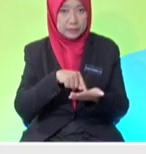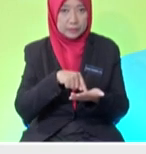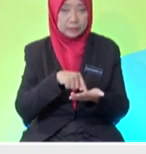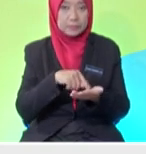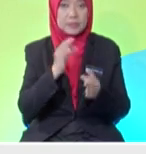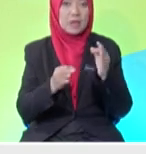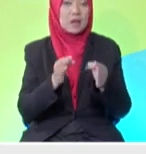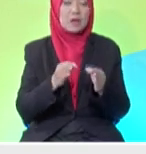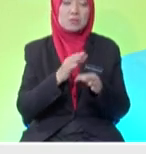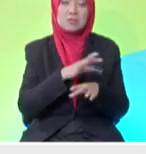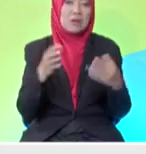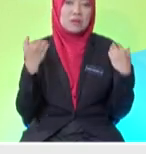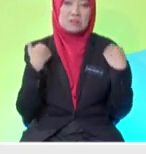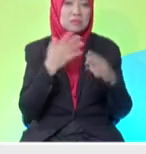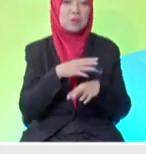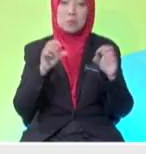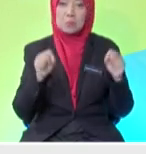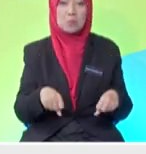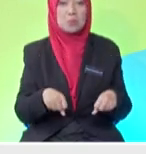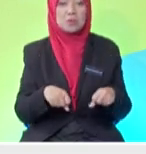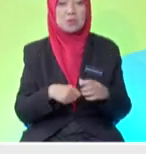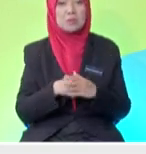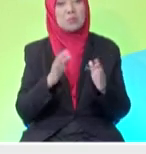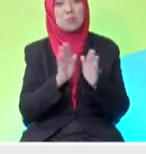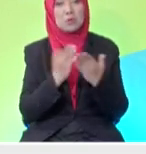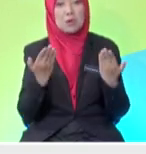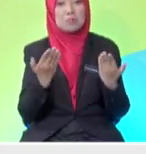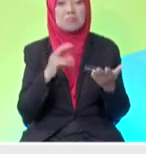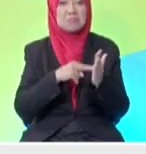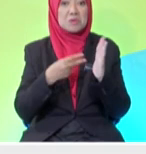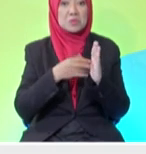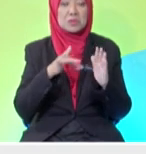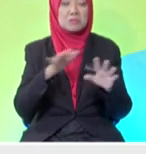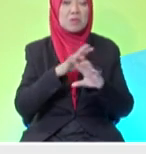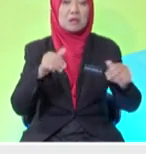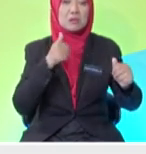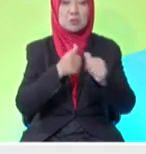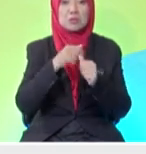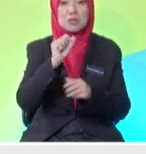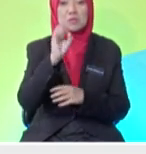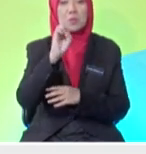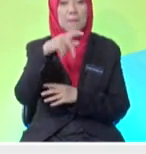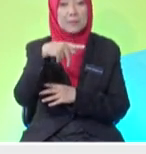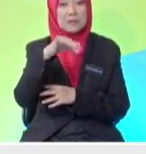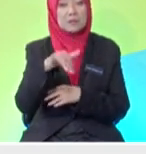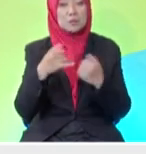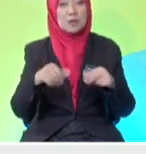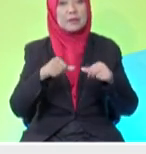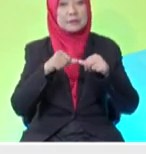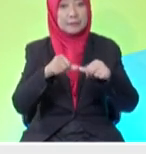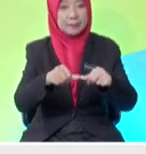maka ia telah tidak mematuhi sop ataupun tidak mengikut presiden yang telah ditetapkan Oke